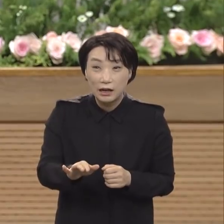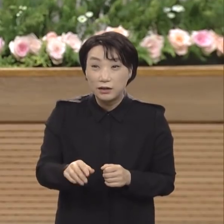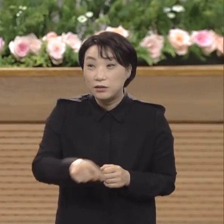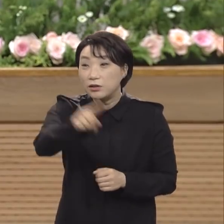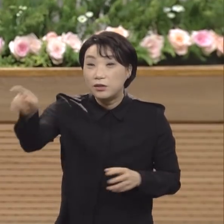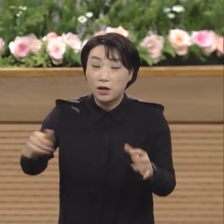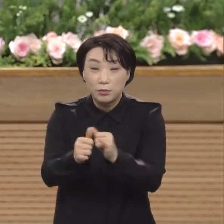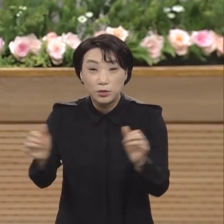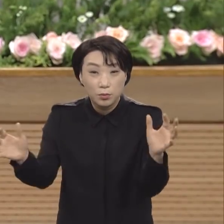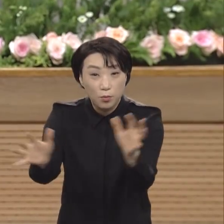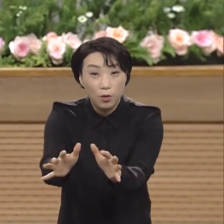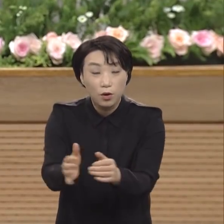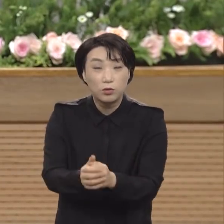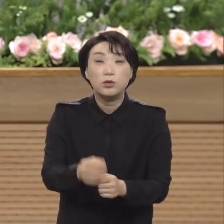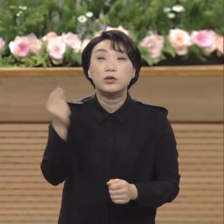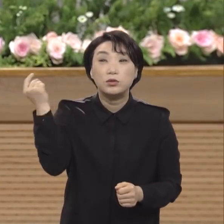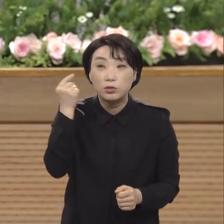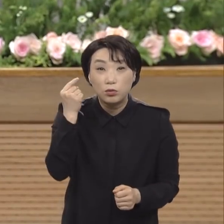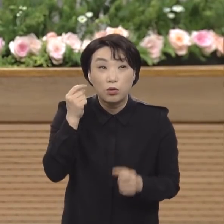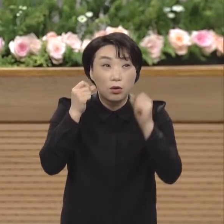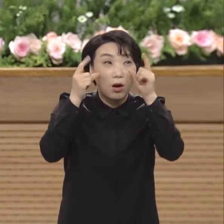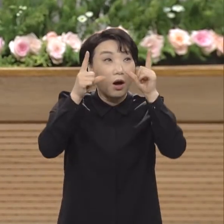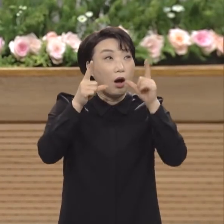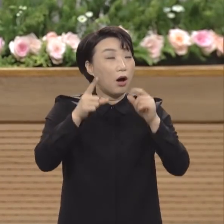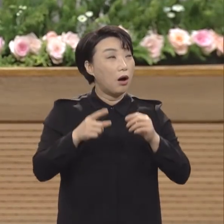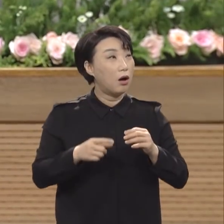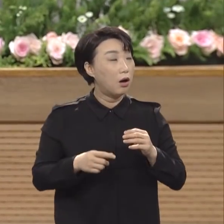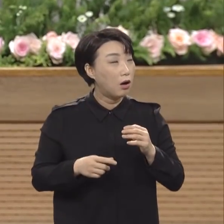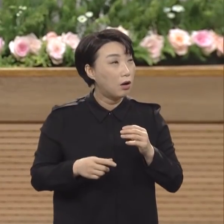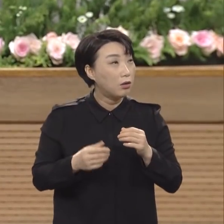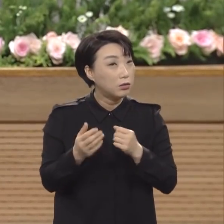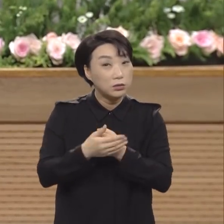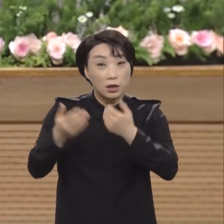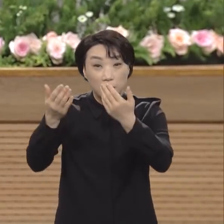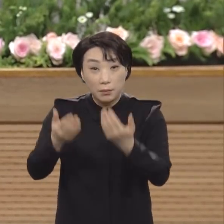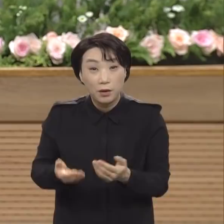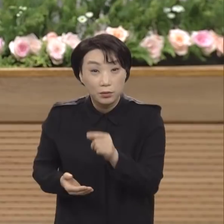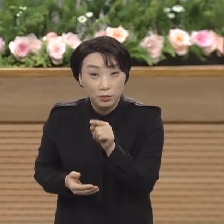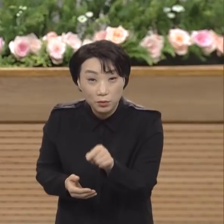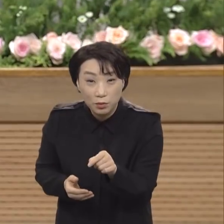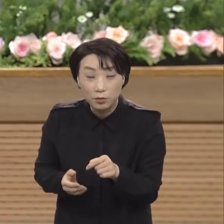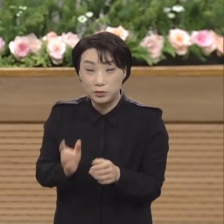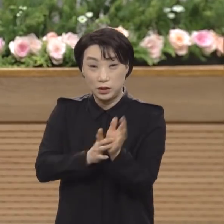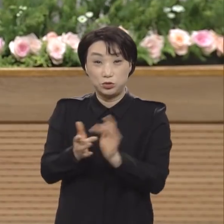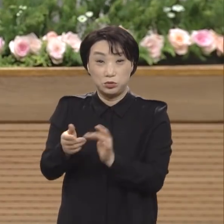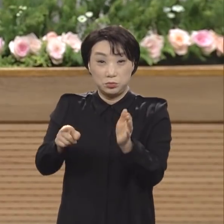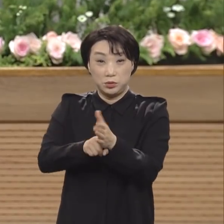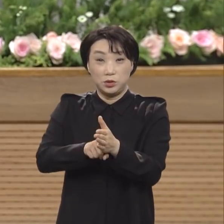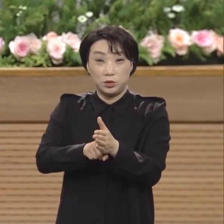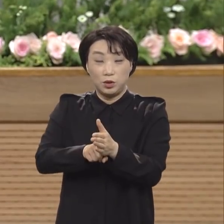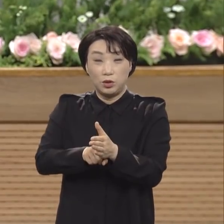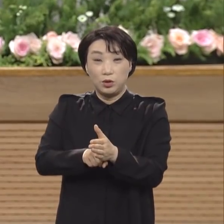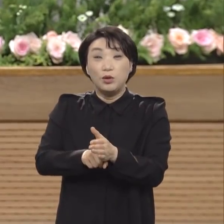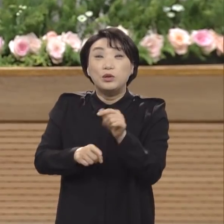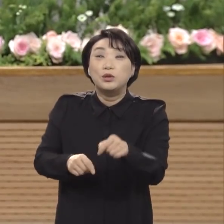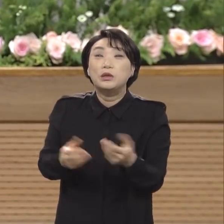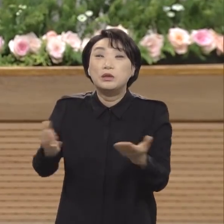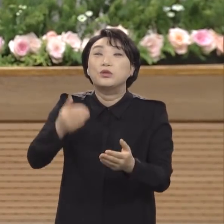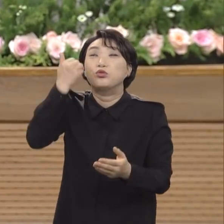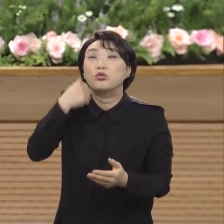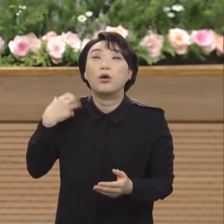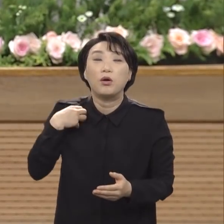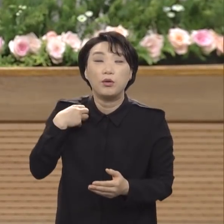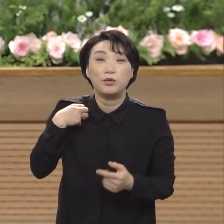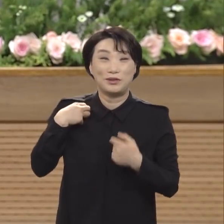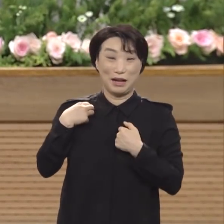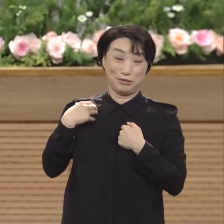듣고 그들이 깨닫고 은혜 받고 예수 믿는 데는 누가 하느냐?